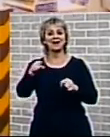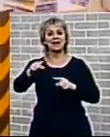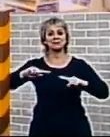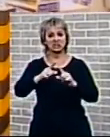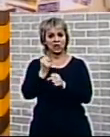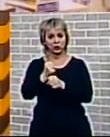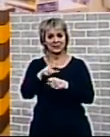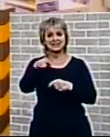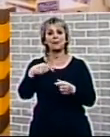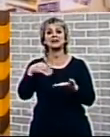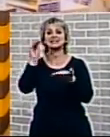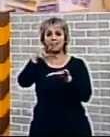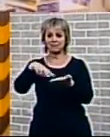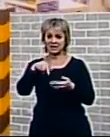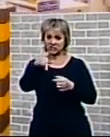технологии. Мы ее запатентовали.